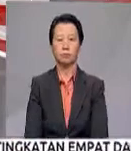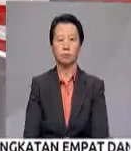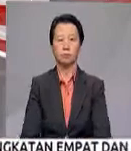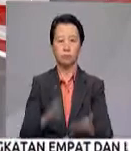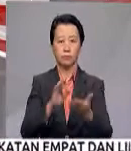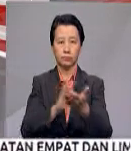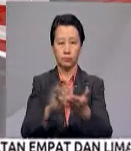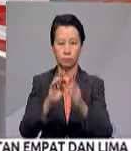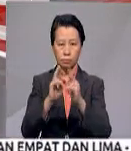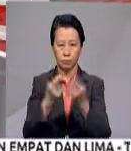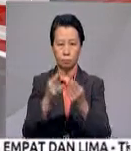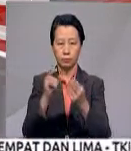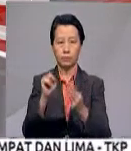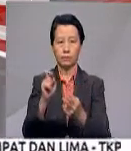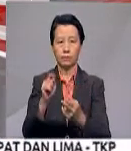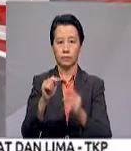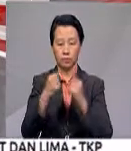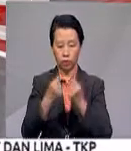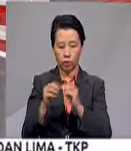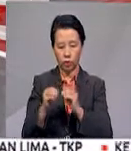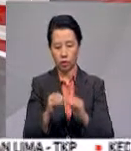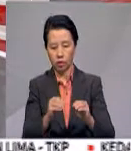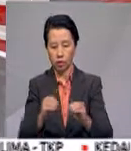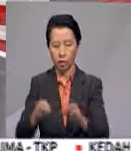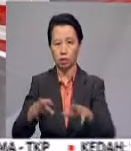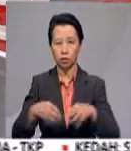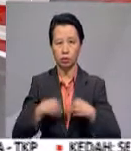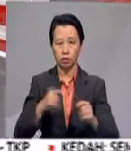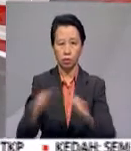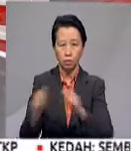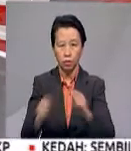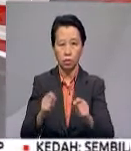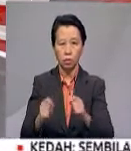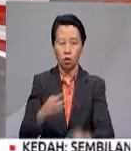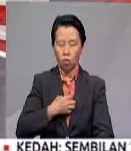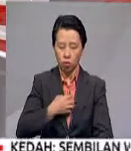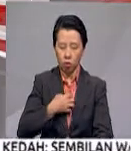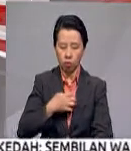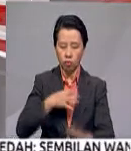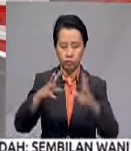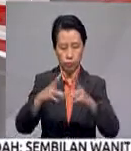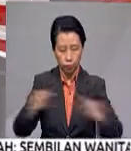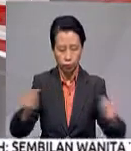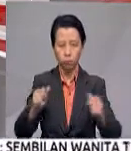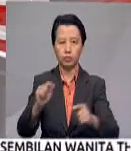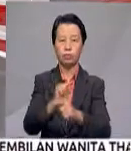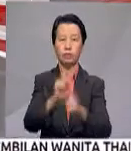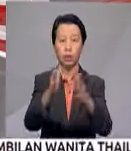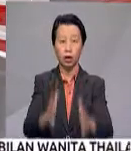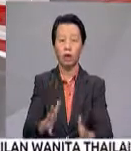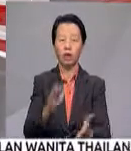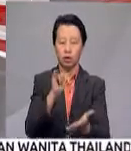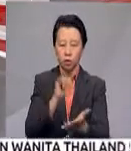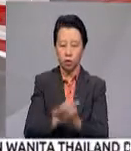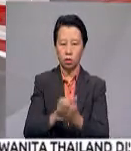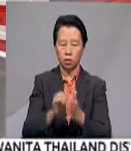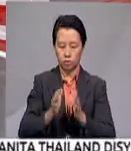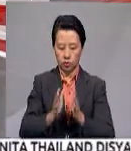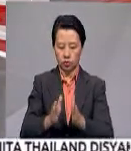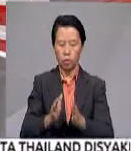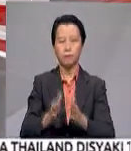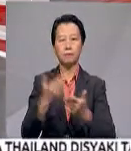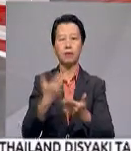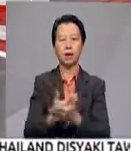Mobile Unit Star atau skuad bergerak bagi menerima tindakan, aduan dan resolusi pengguna merupakan satu saluran baharu